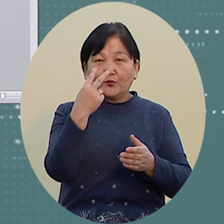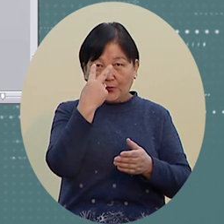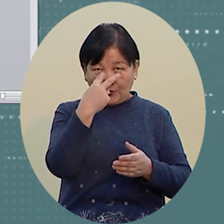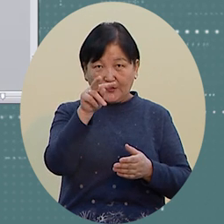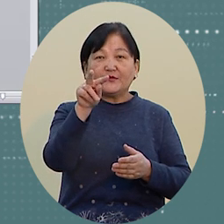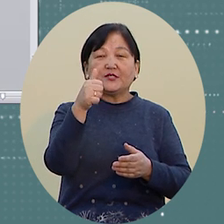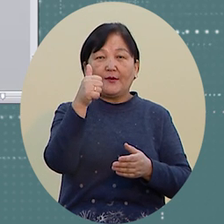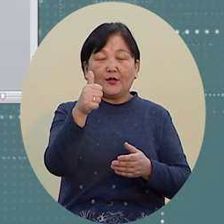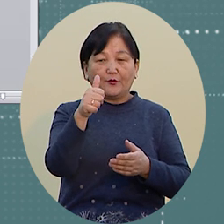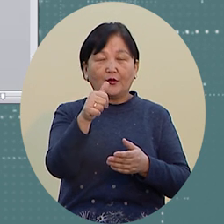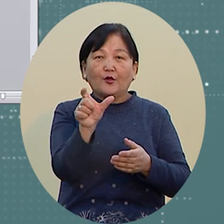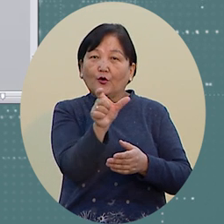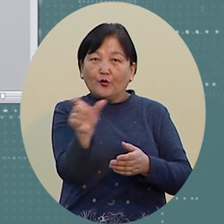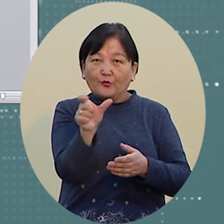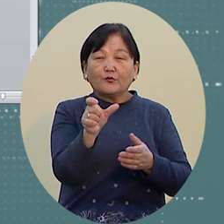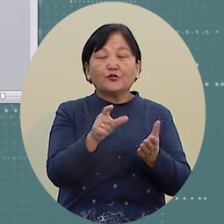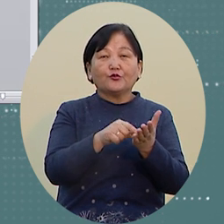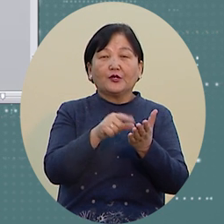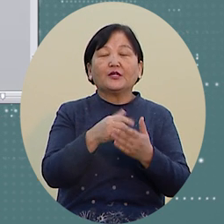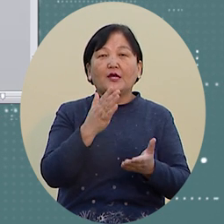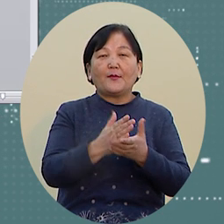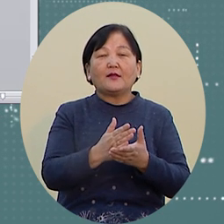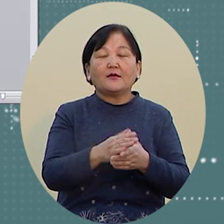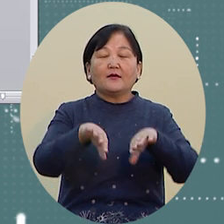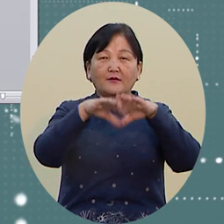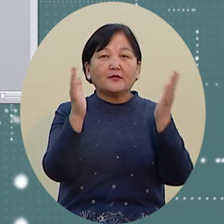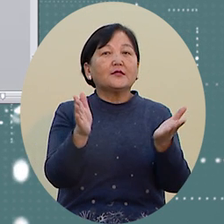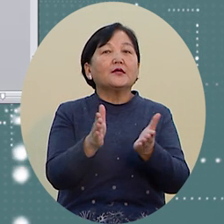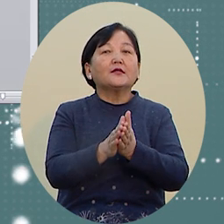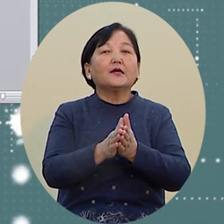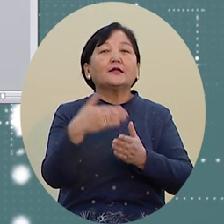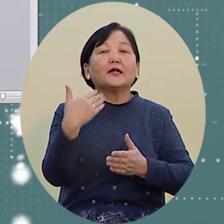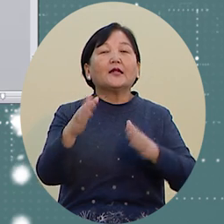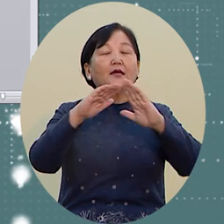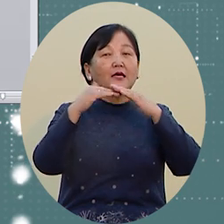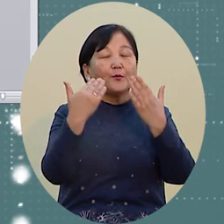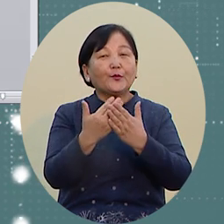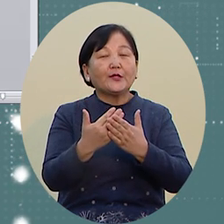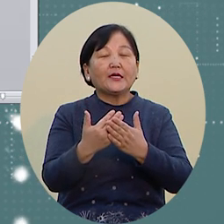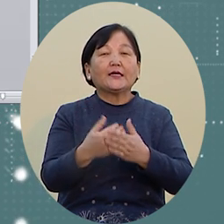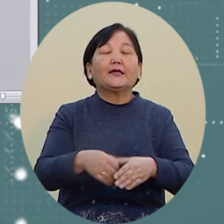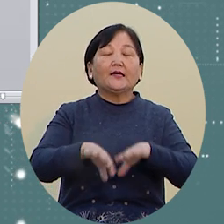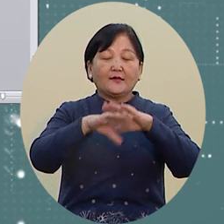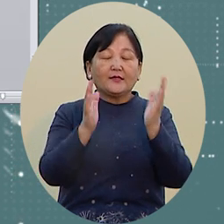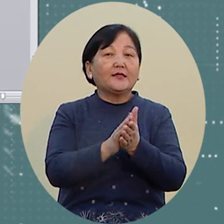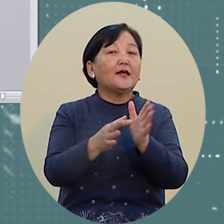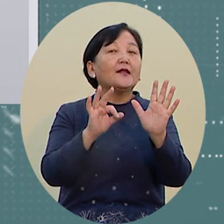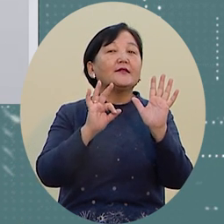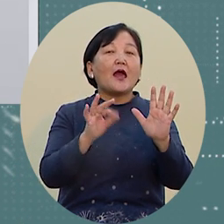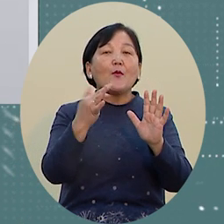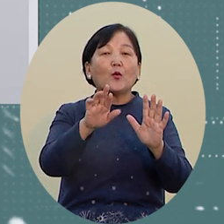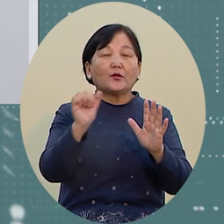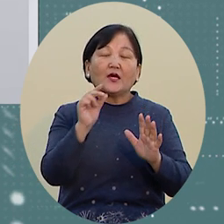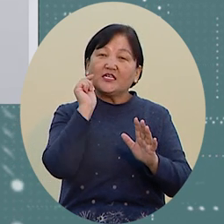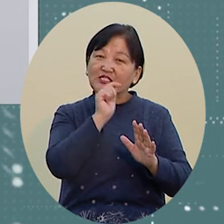харагдана. За ингээд нийтдээ бол танай гэр бүл бол 8 удаа шүтээ угаадаг юм байна. За тэгвэл нэг удаа